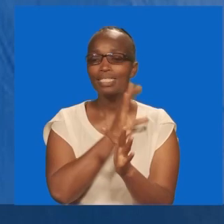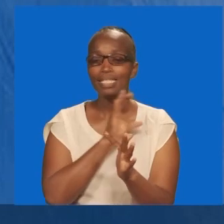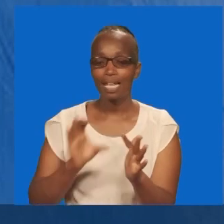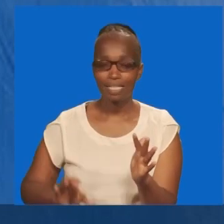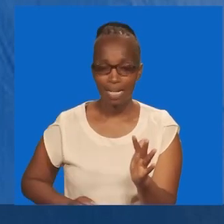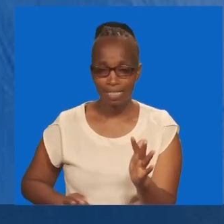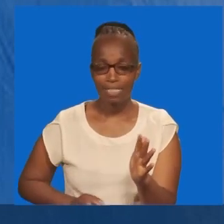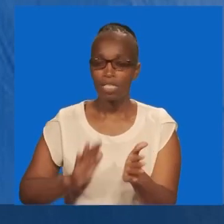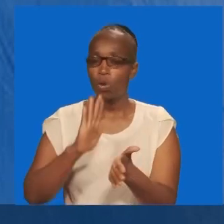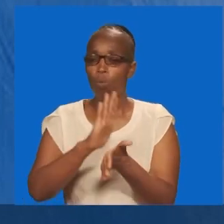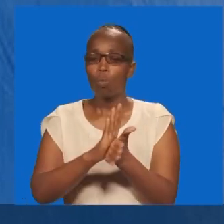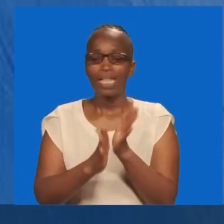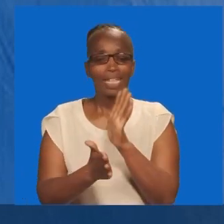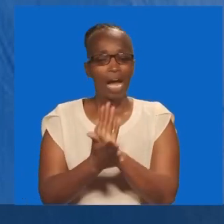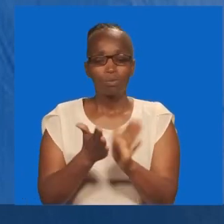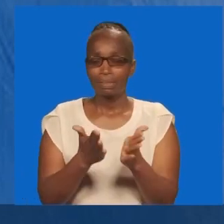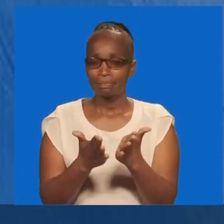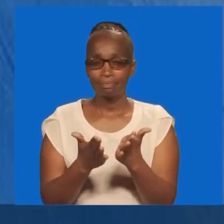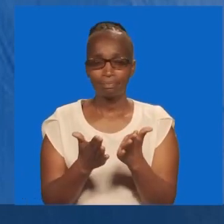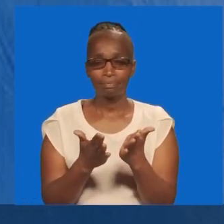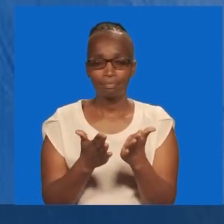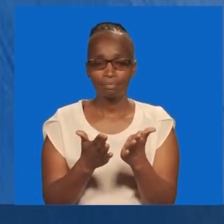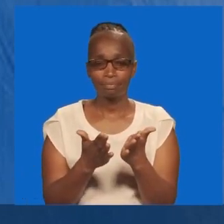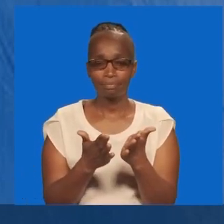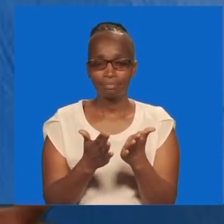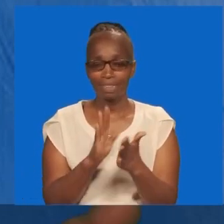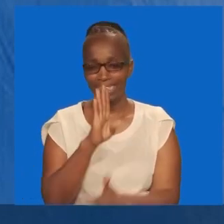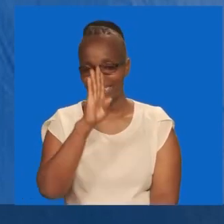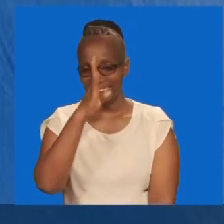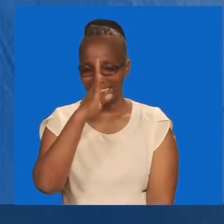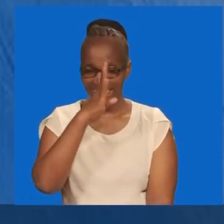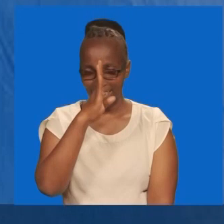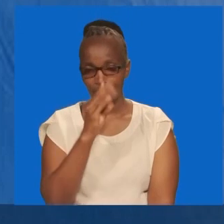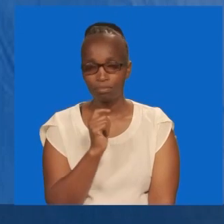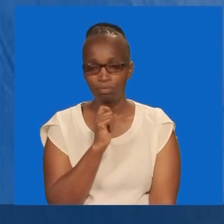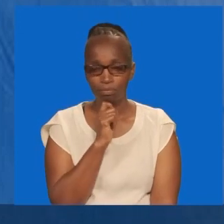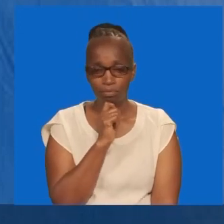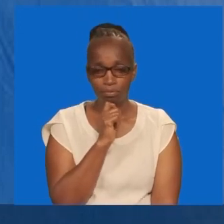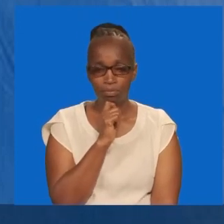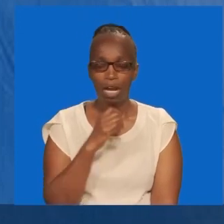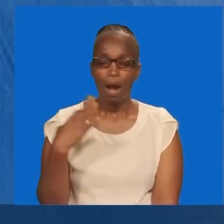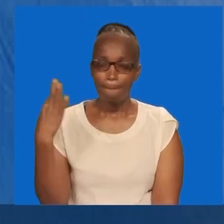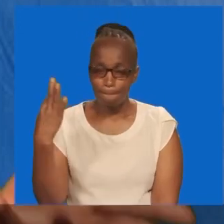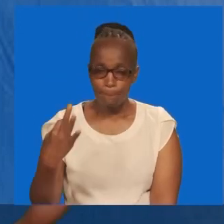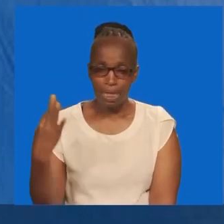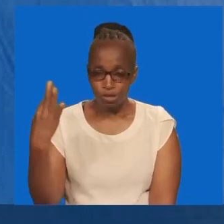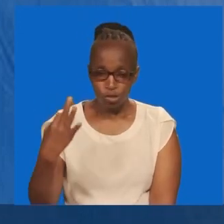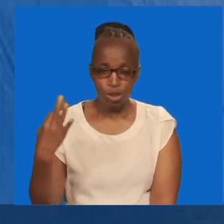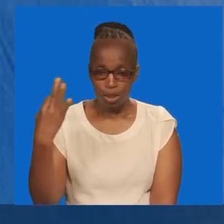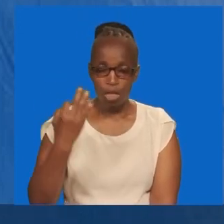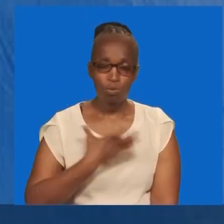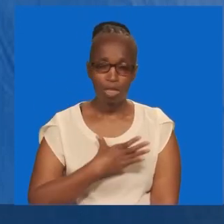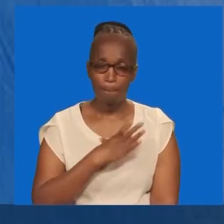of Jesus Christ with outside us, ama kuwahubiria, jukumu la kuwahubiria wale